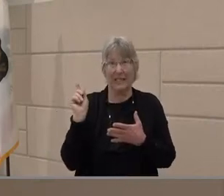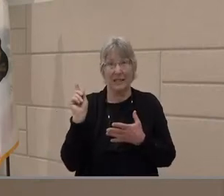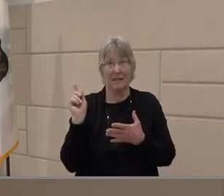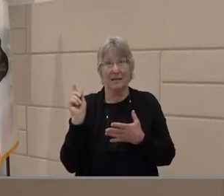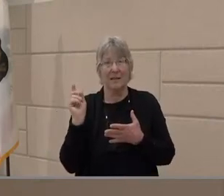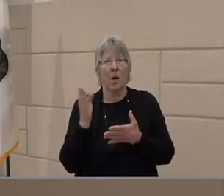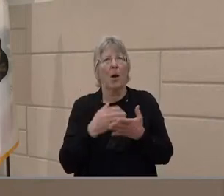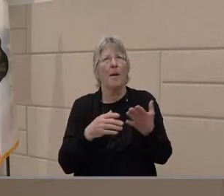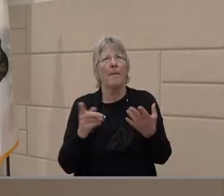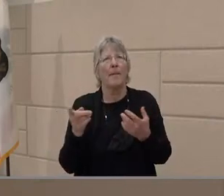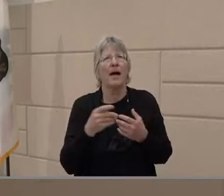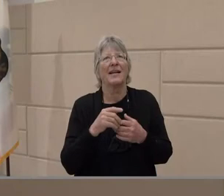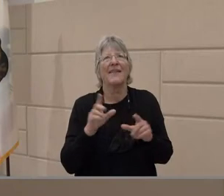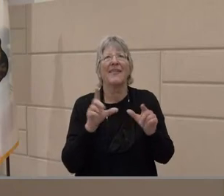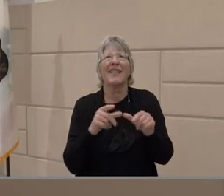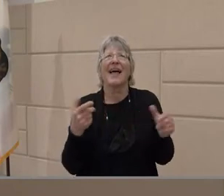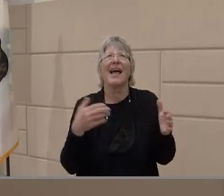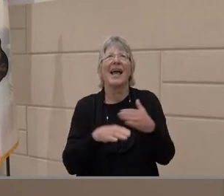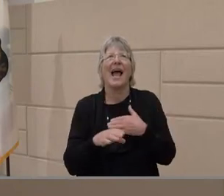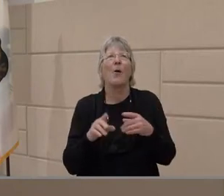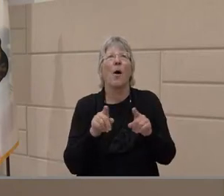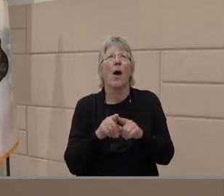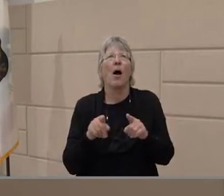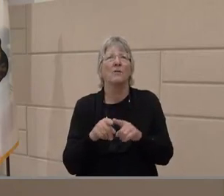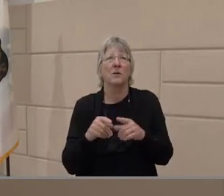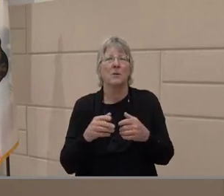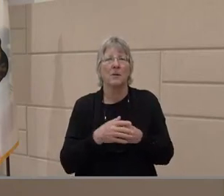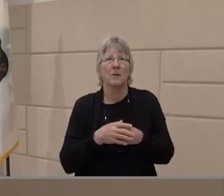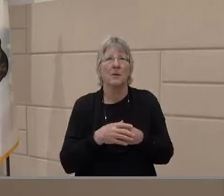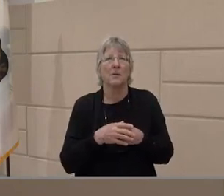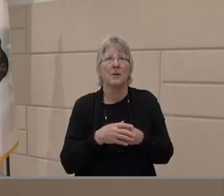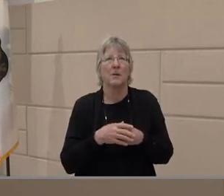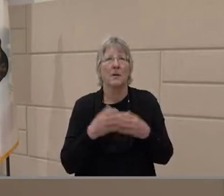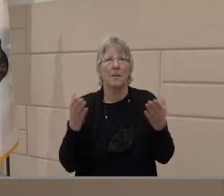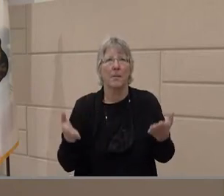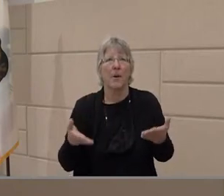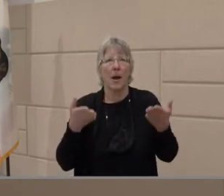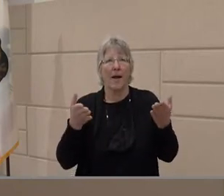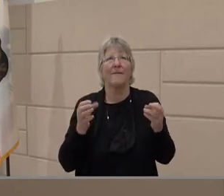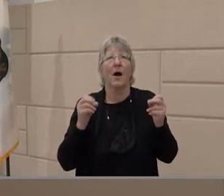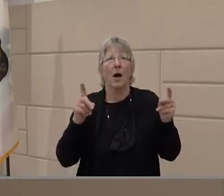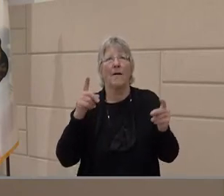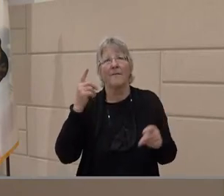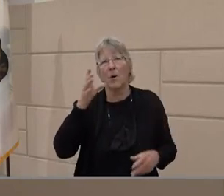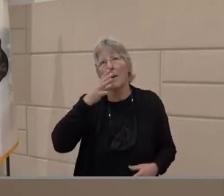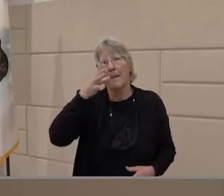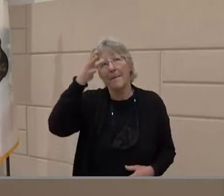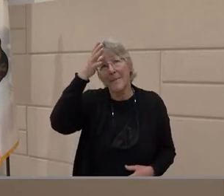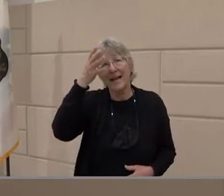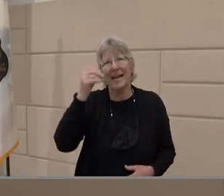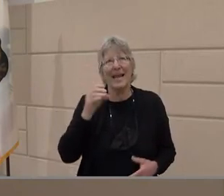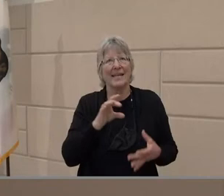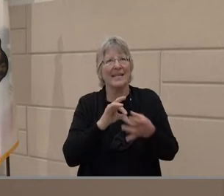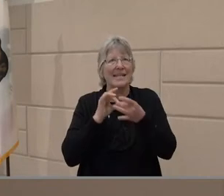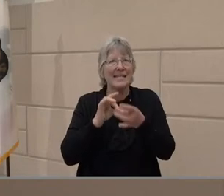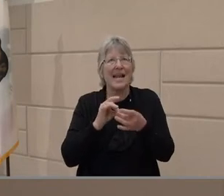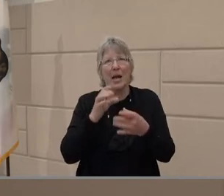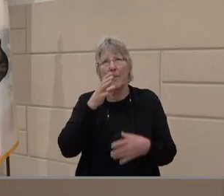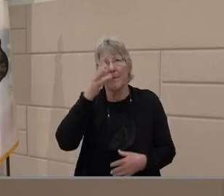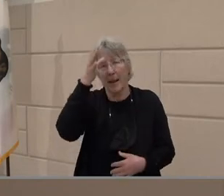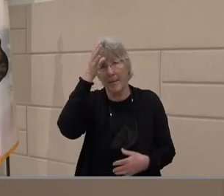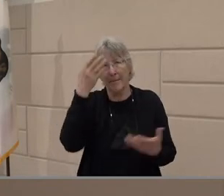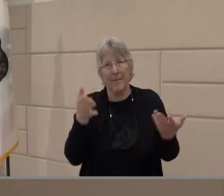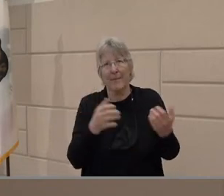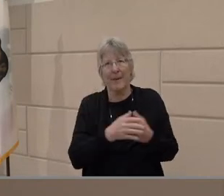านดาเปียประดามพญาเตะโต้งนังกาตะตูจมนุยเปซานังคือถ้ายังถ้วยยังไ